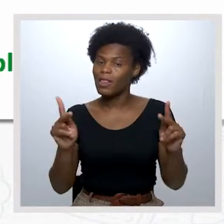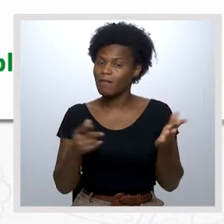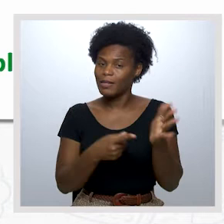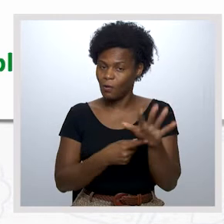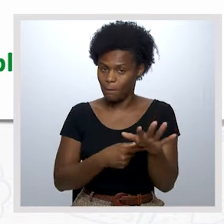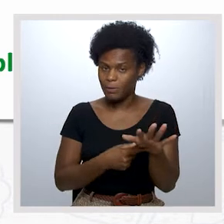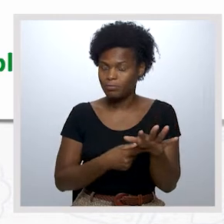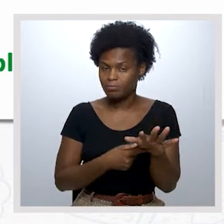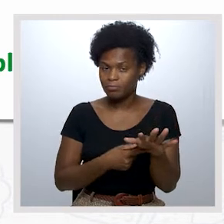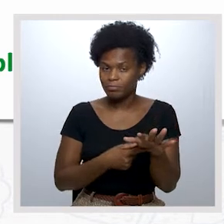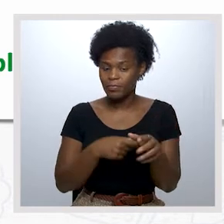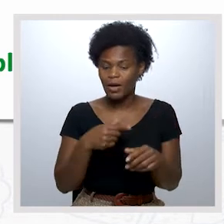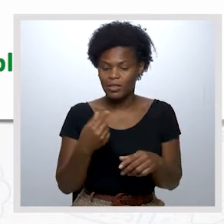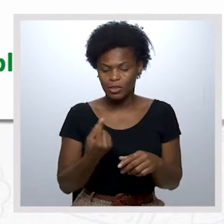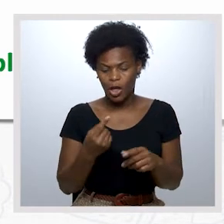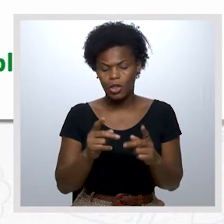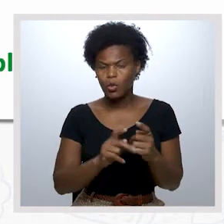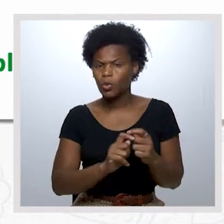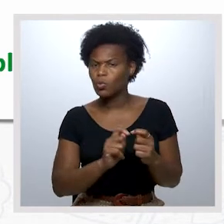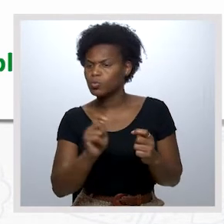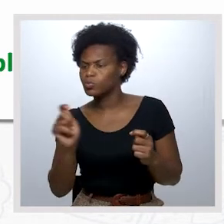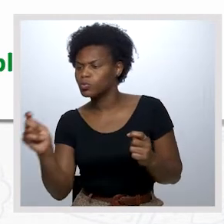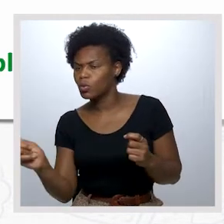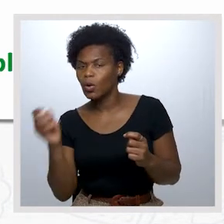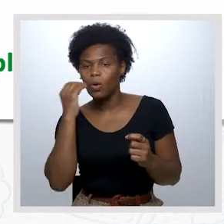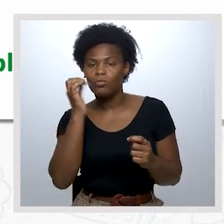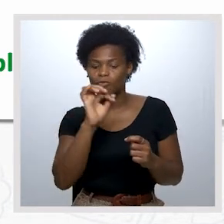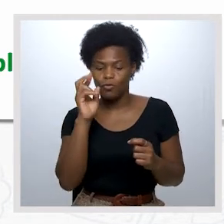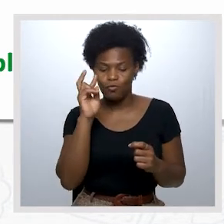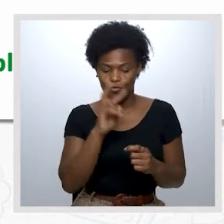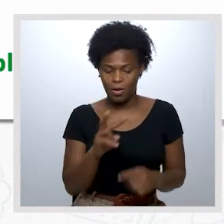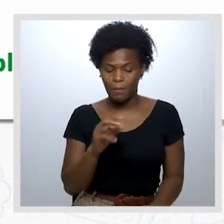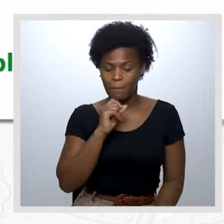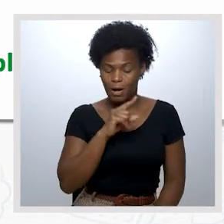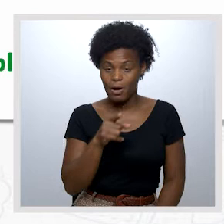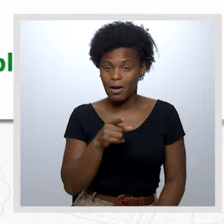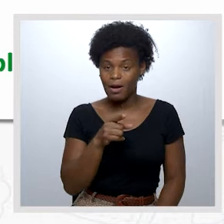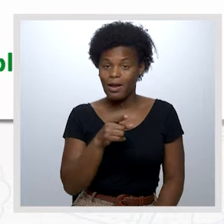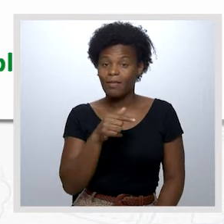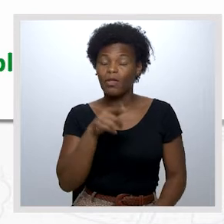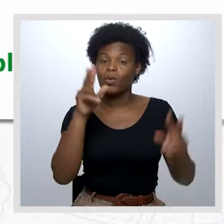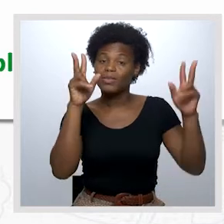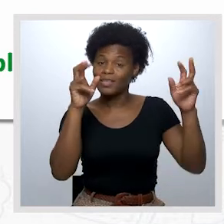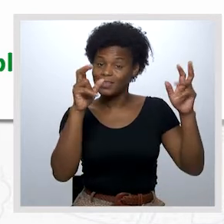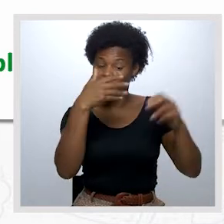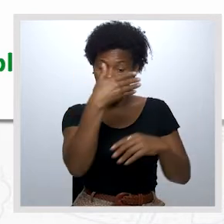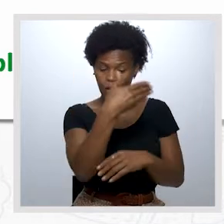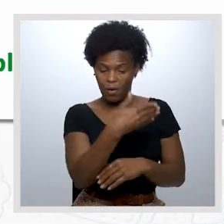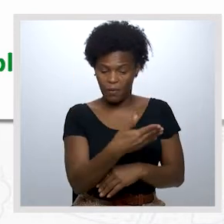Exemple, c'est trop long. Comme vous pouvez voir dans le titre 1,